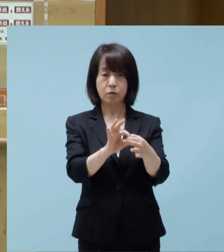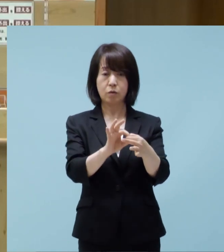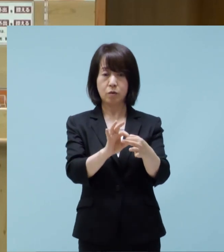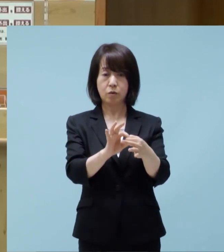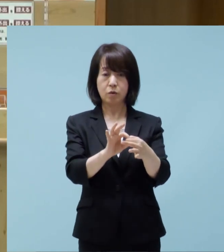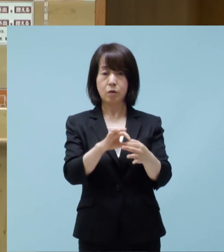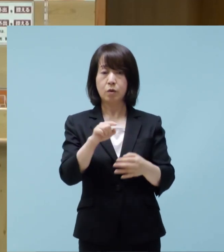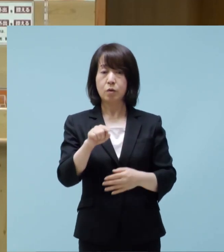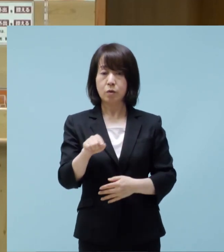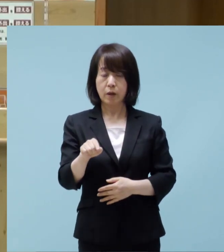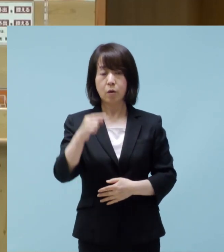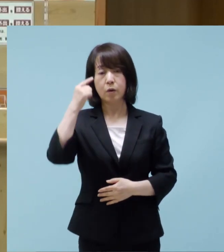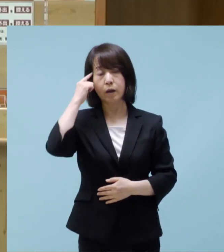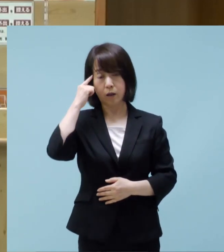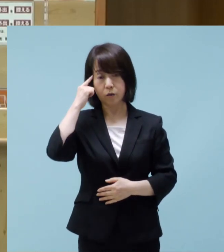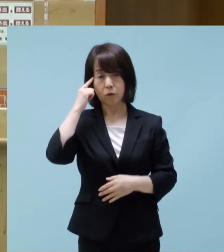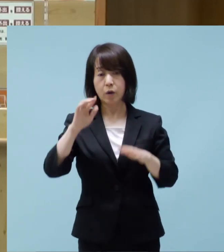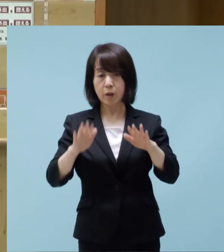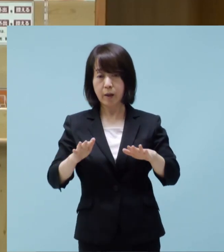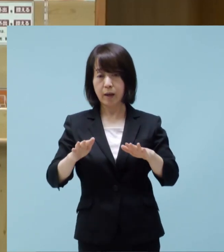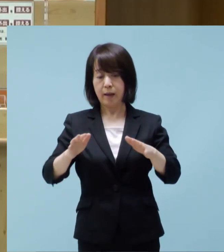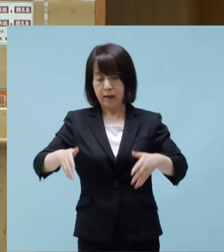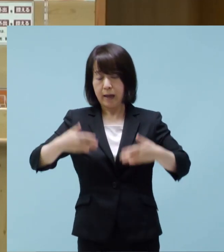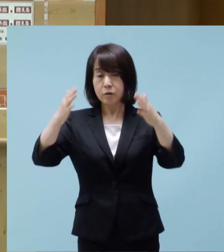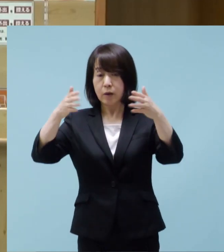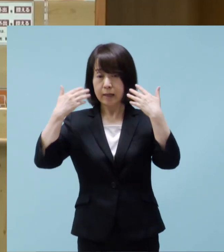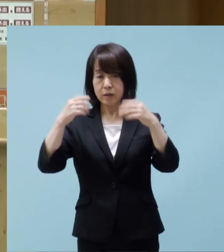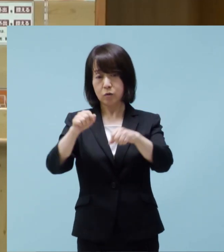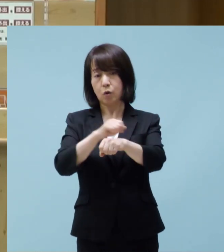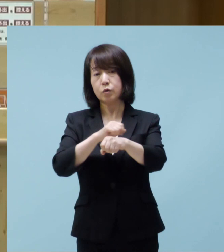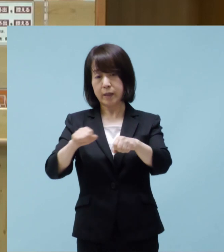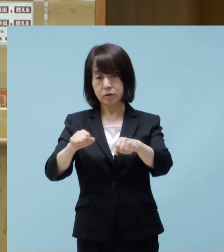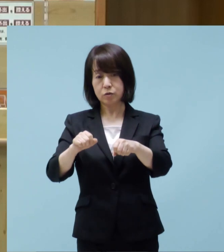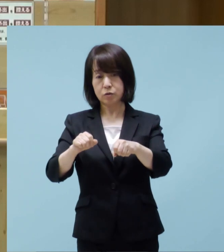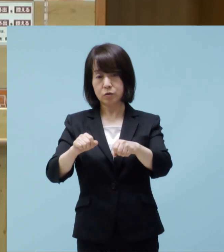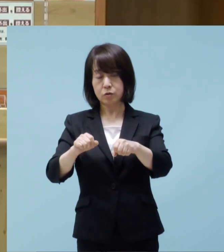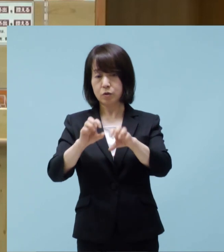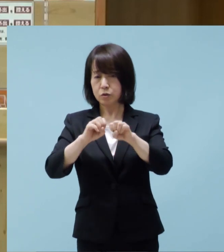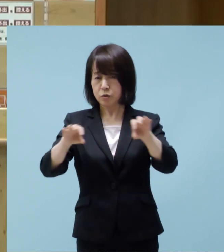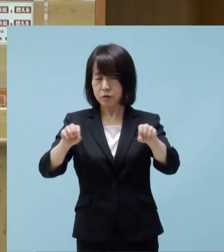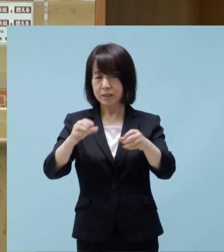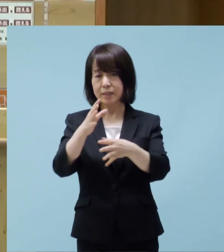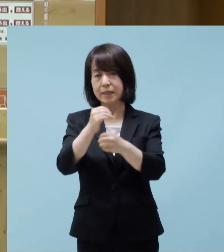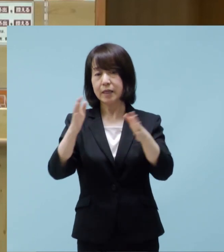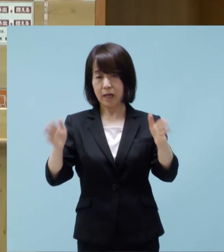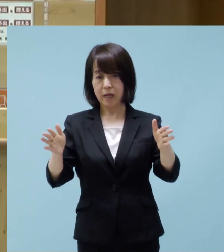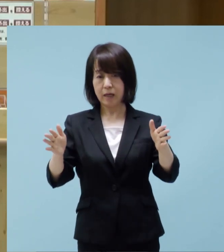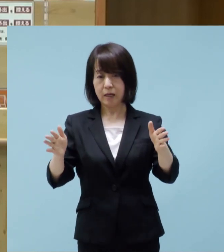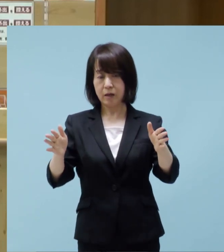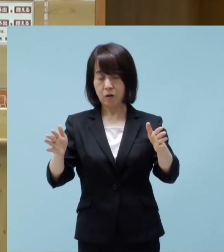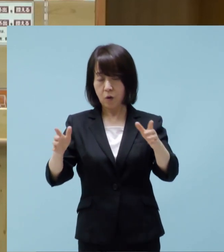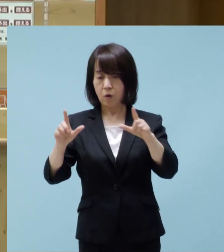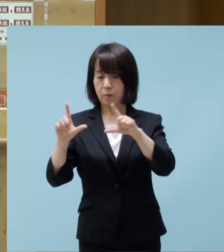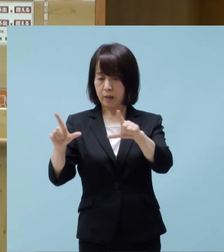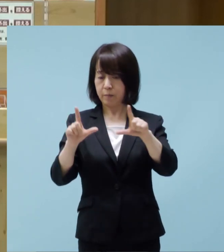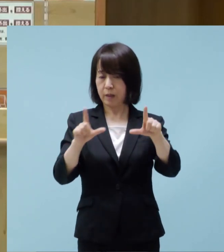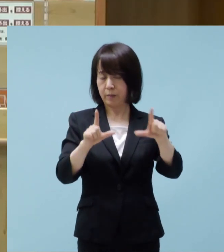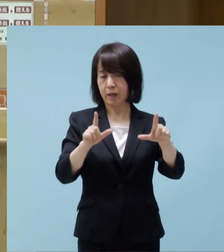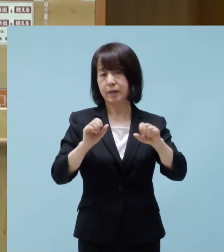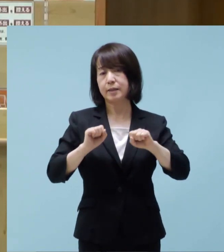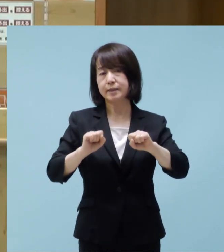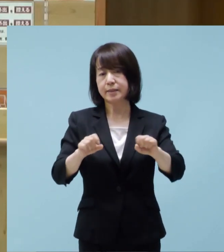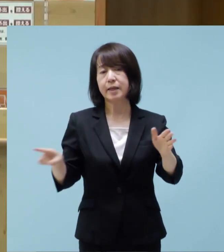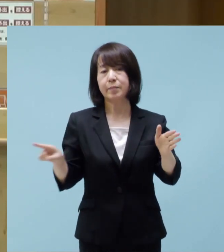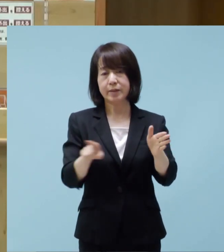今春秋の特別注意期間における周知をこれまでもやってきましたし、さまざま注意喚起はしてきておりますけれ